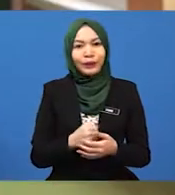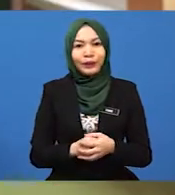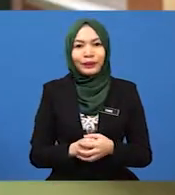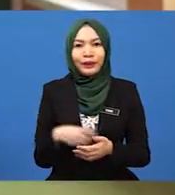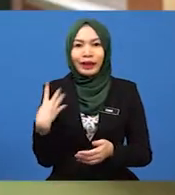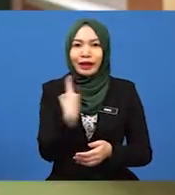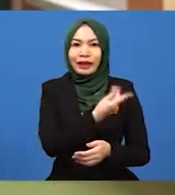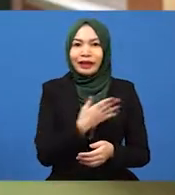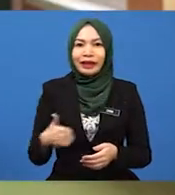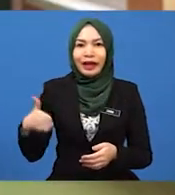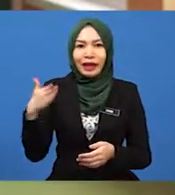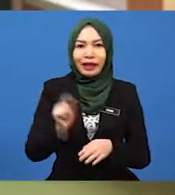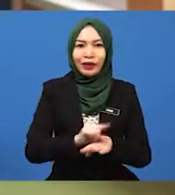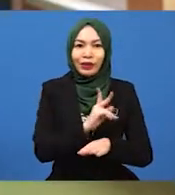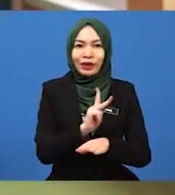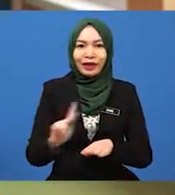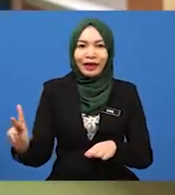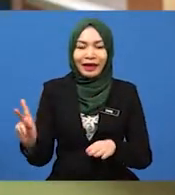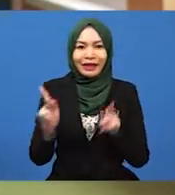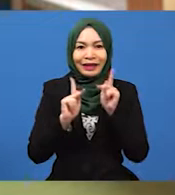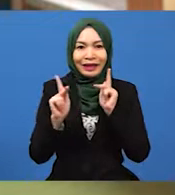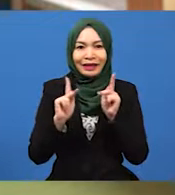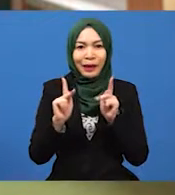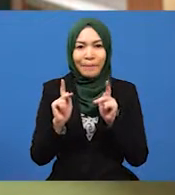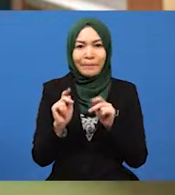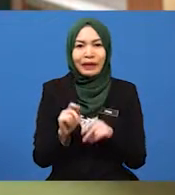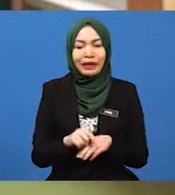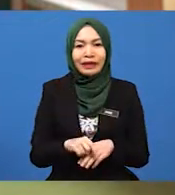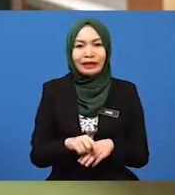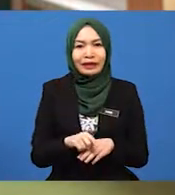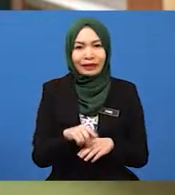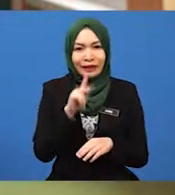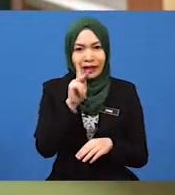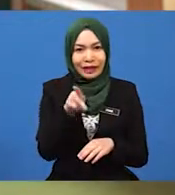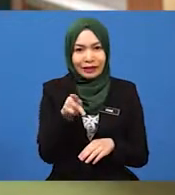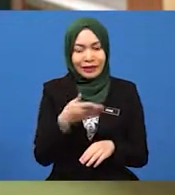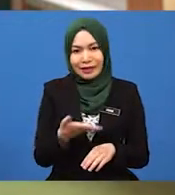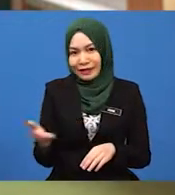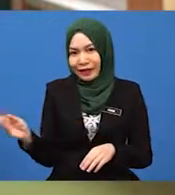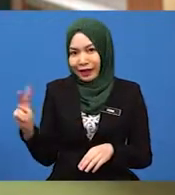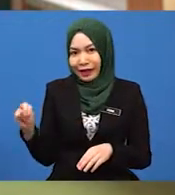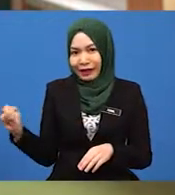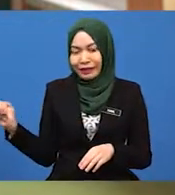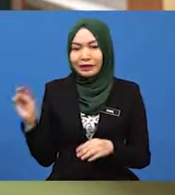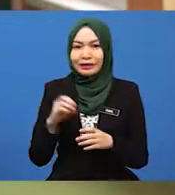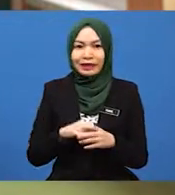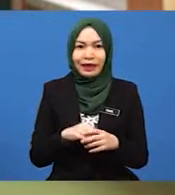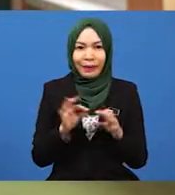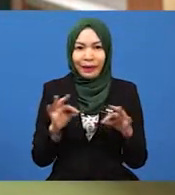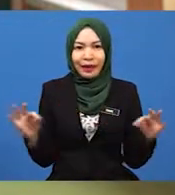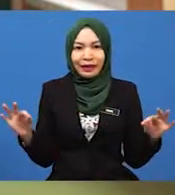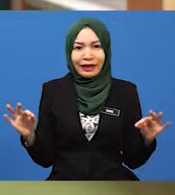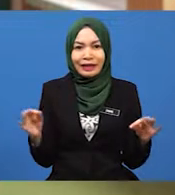Kita akan menggunakan kata perintah silaan dalam ayat sila apabila kita ingin